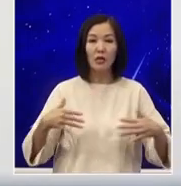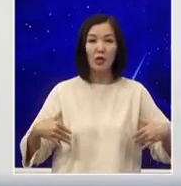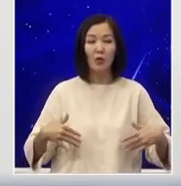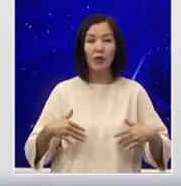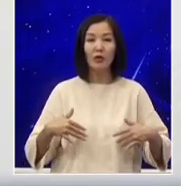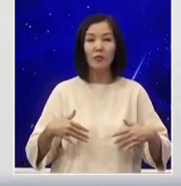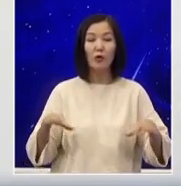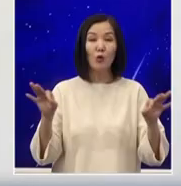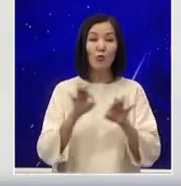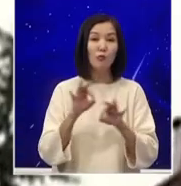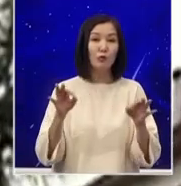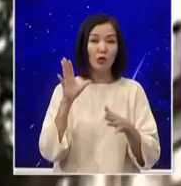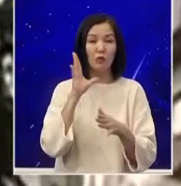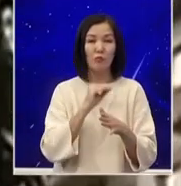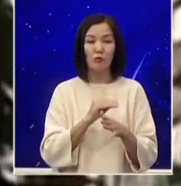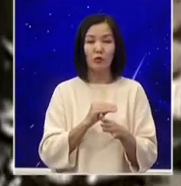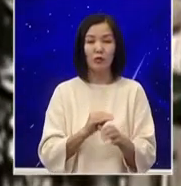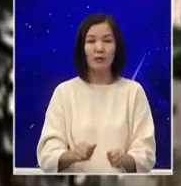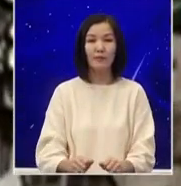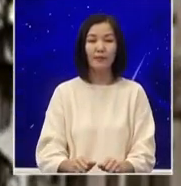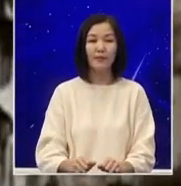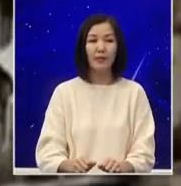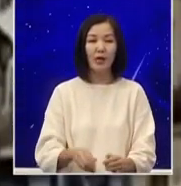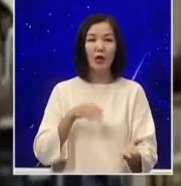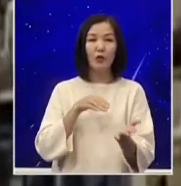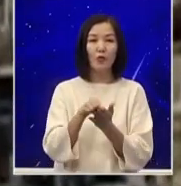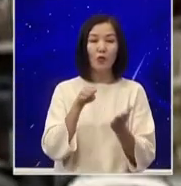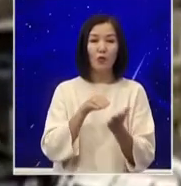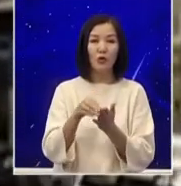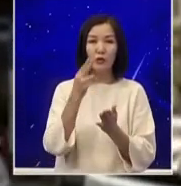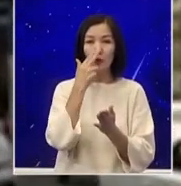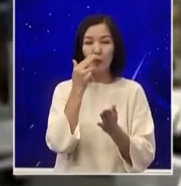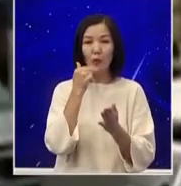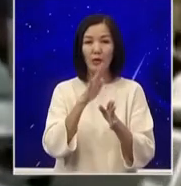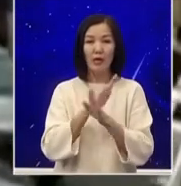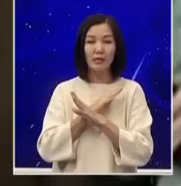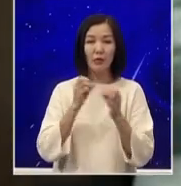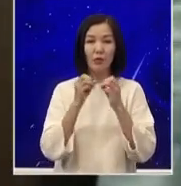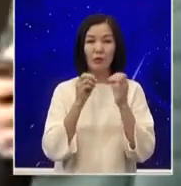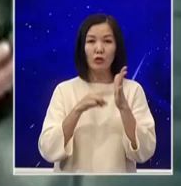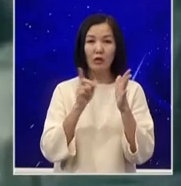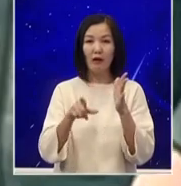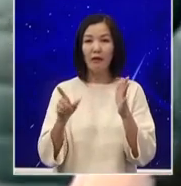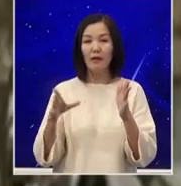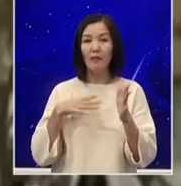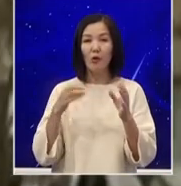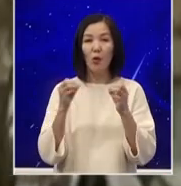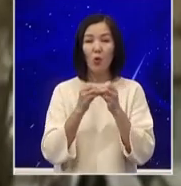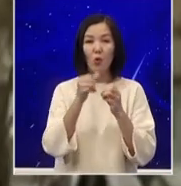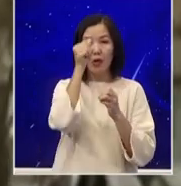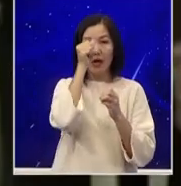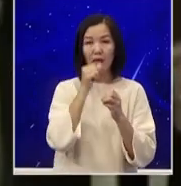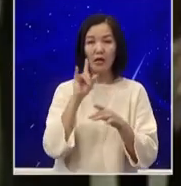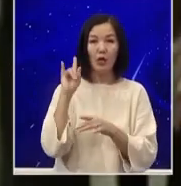дыбыстарды үйреніп алған екен. Грузияда доңыз тұмауынан қаза тапқандар саны 17 адамға жетті. Олардың ішінде 10 айлық сәби де бар